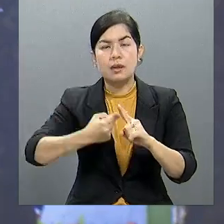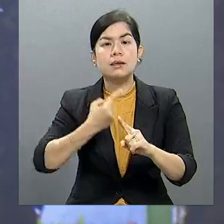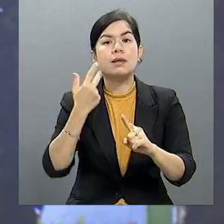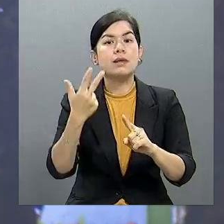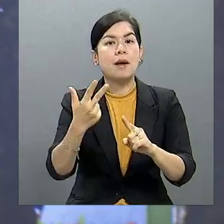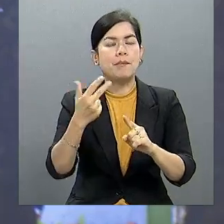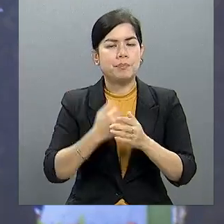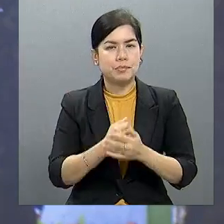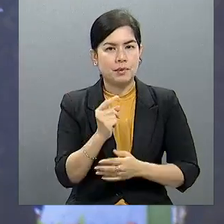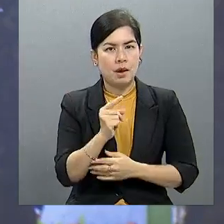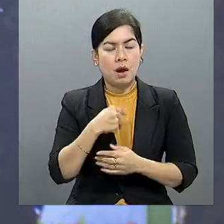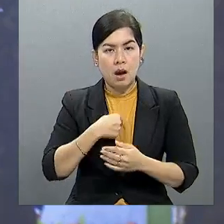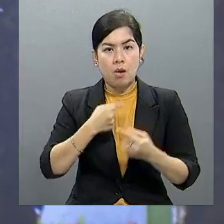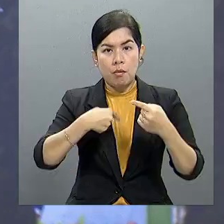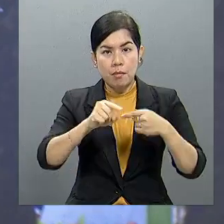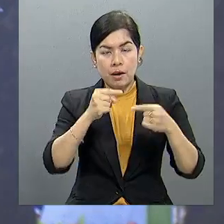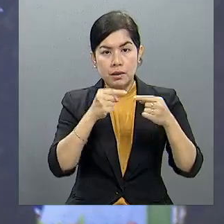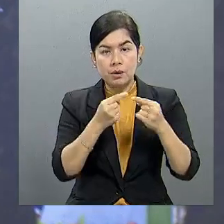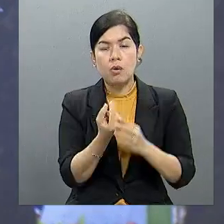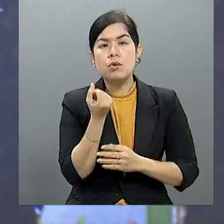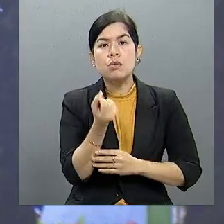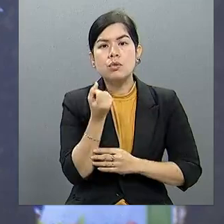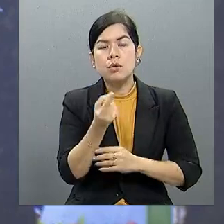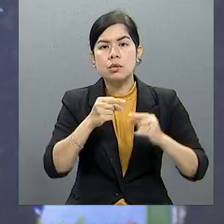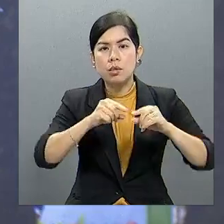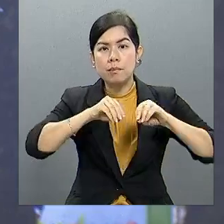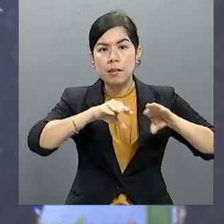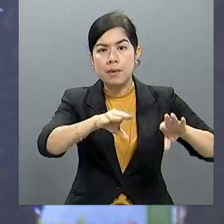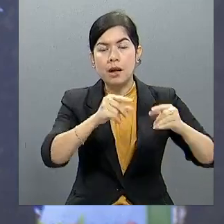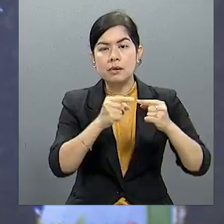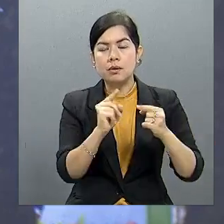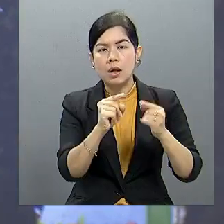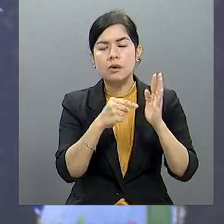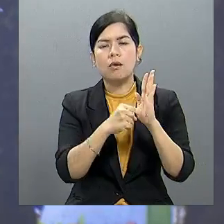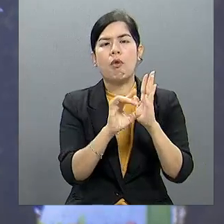เราไปทำการไทธอสดนะคะ ที่บึพลานชัยจงหวด 101 ค่ะ